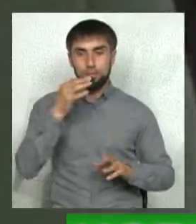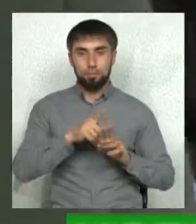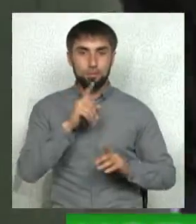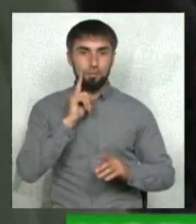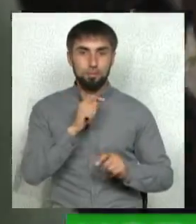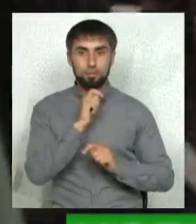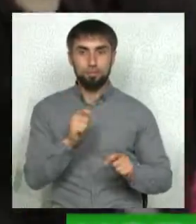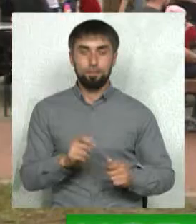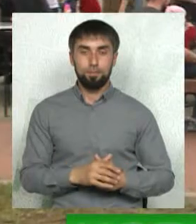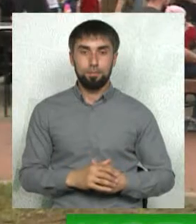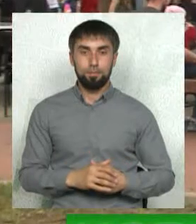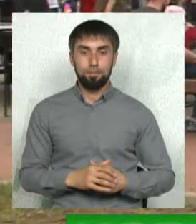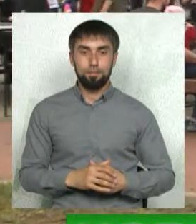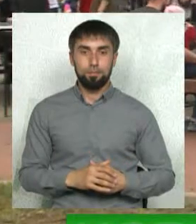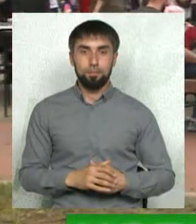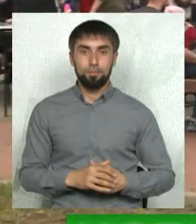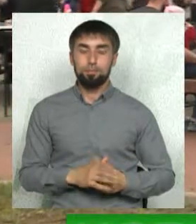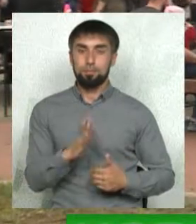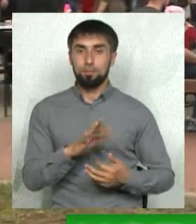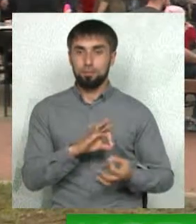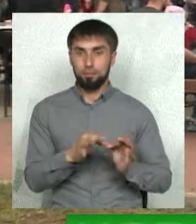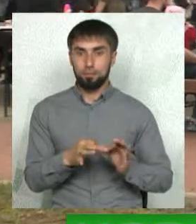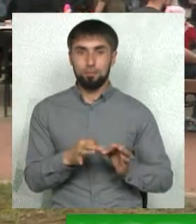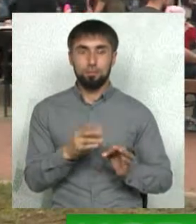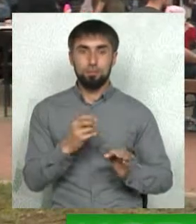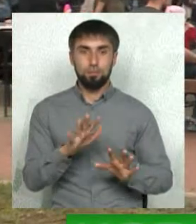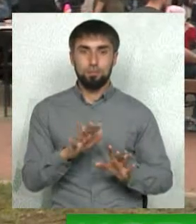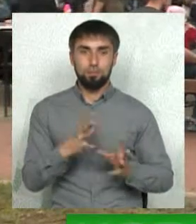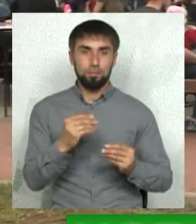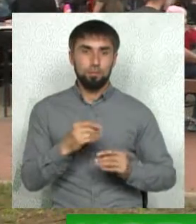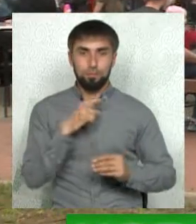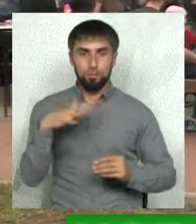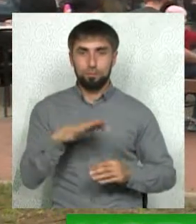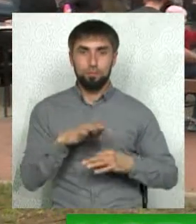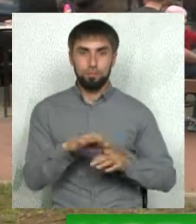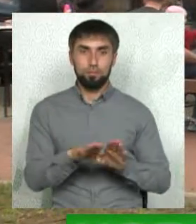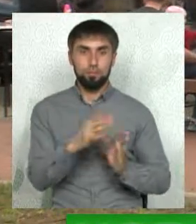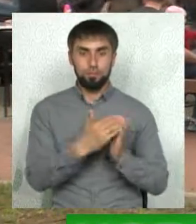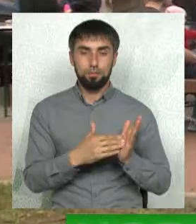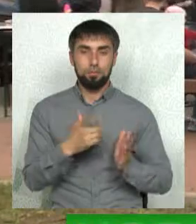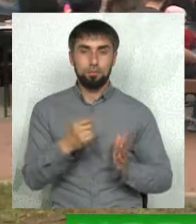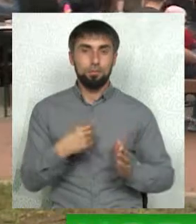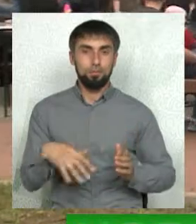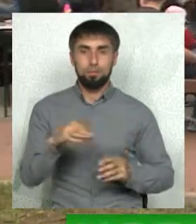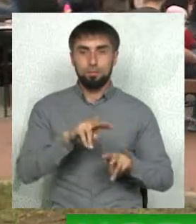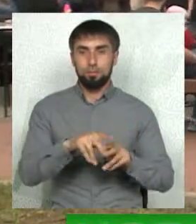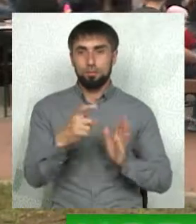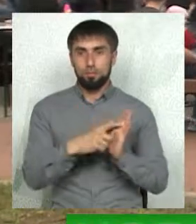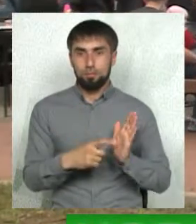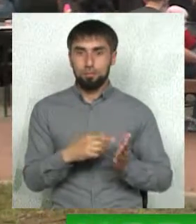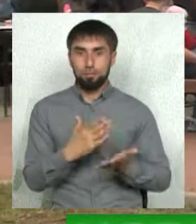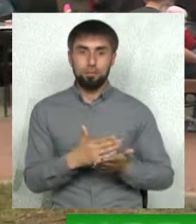подарки. В принципе, не только на День России проводят такие программы. Мы стараемся везде, где более-менее тематически